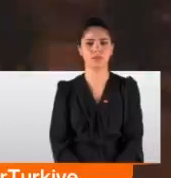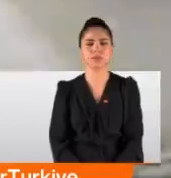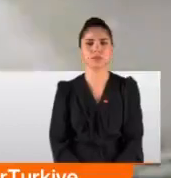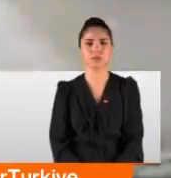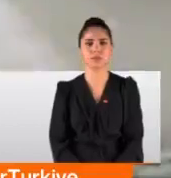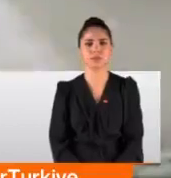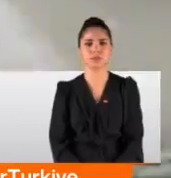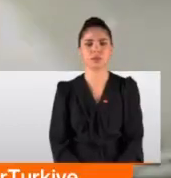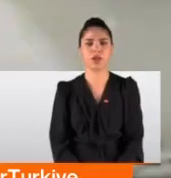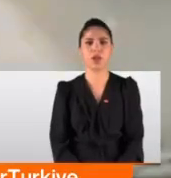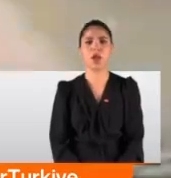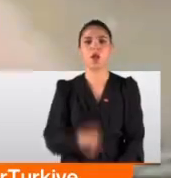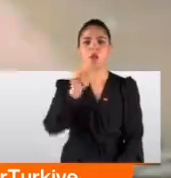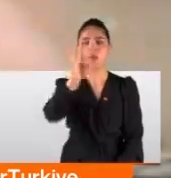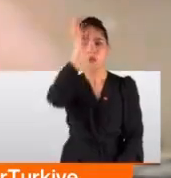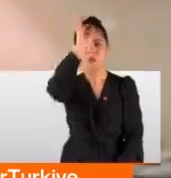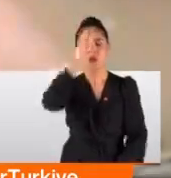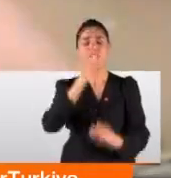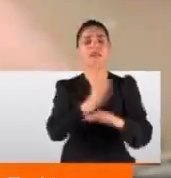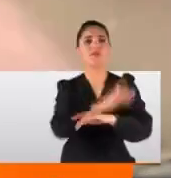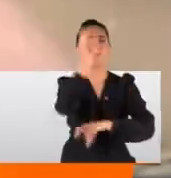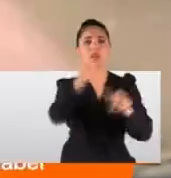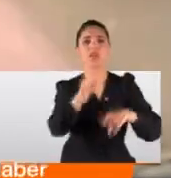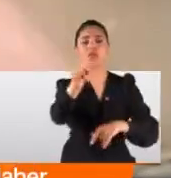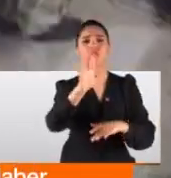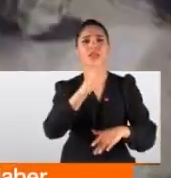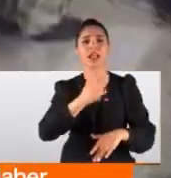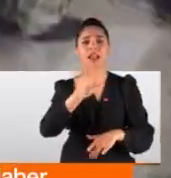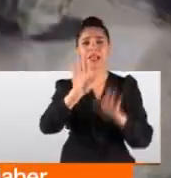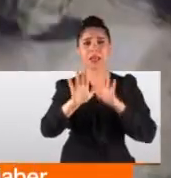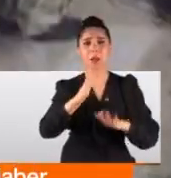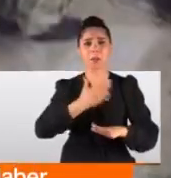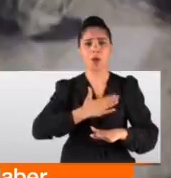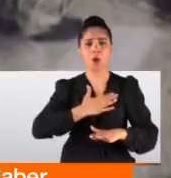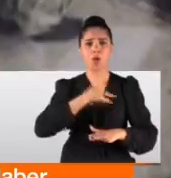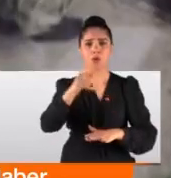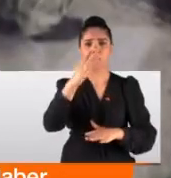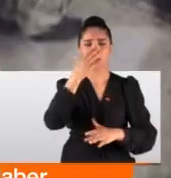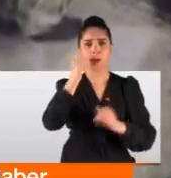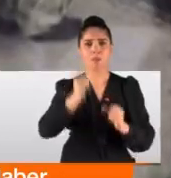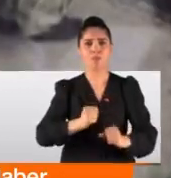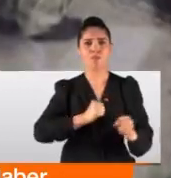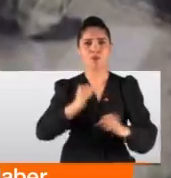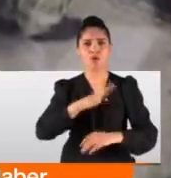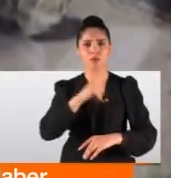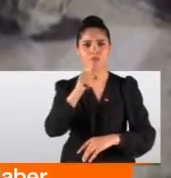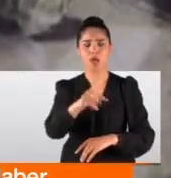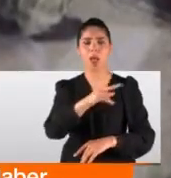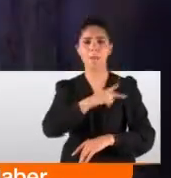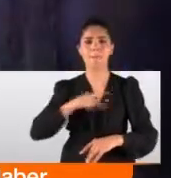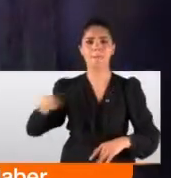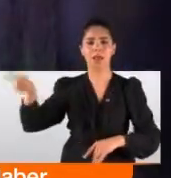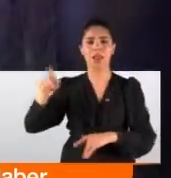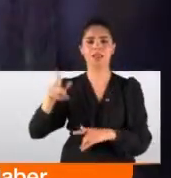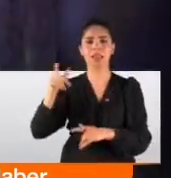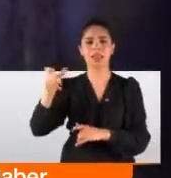teslim ol! Fatihliler kapıda direnirken belediyenin güvenlik görevlileri de bina içinden başladılar mücadeleye. Belediyenin silahlı